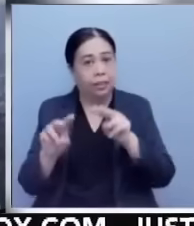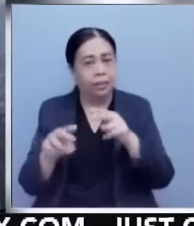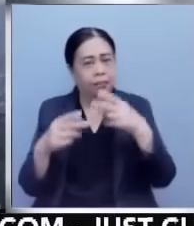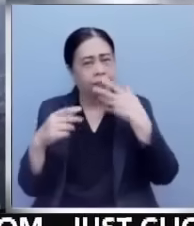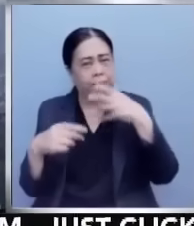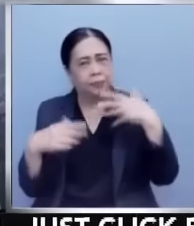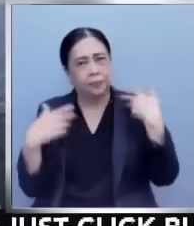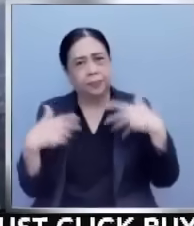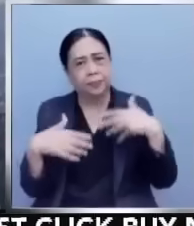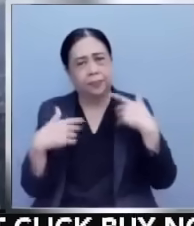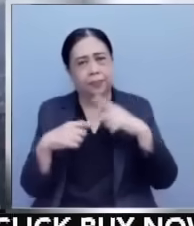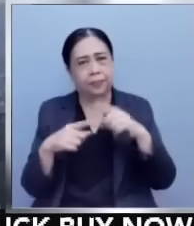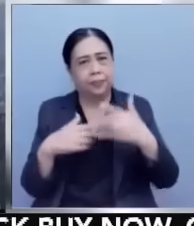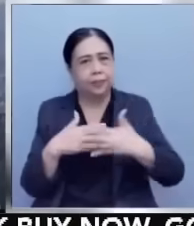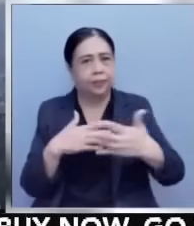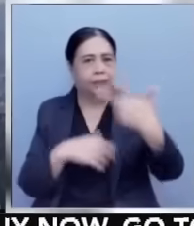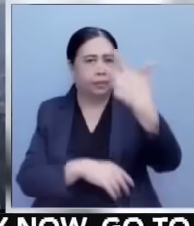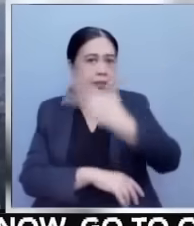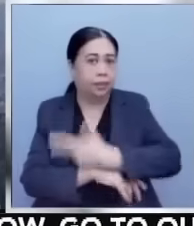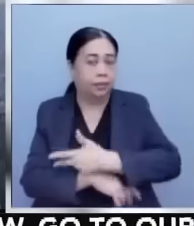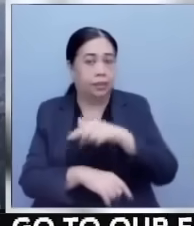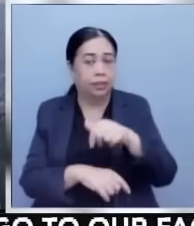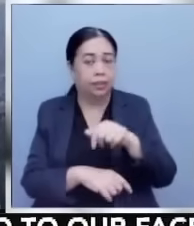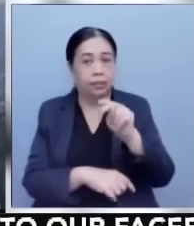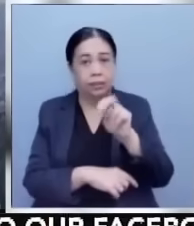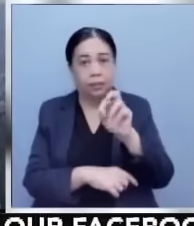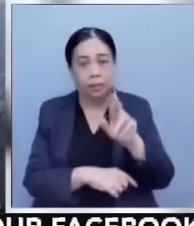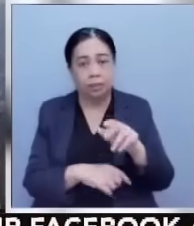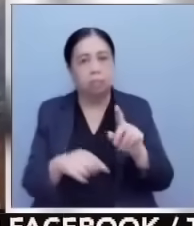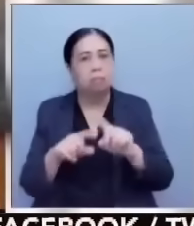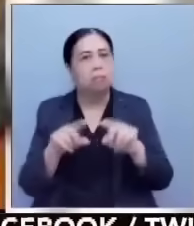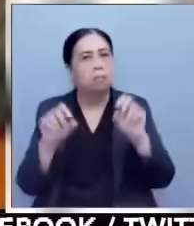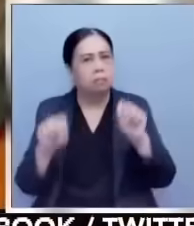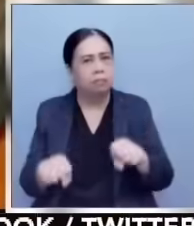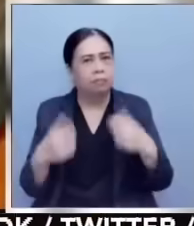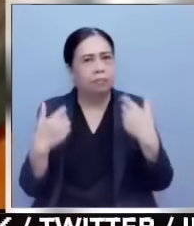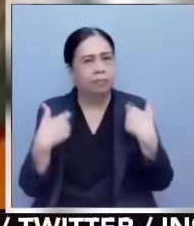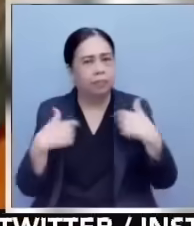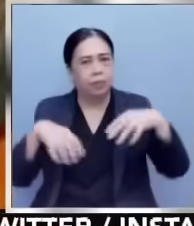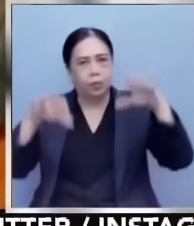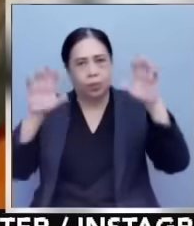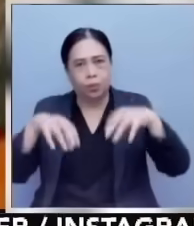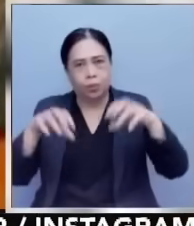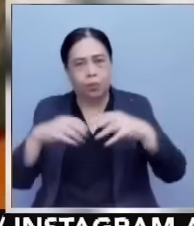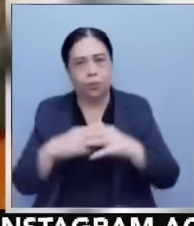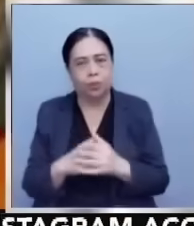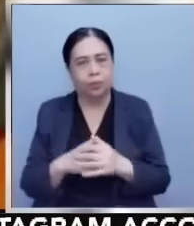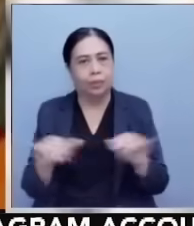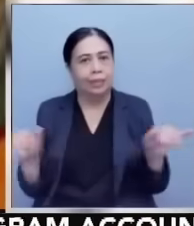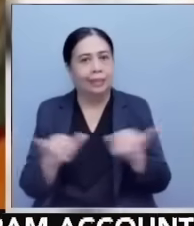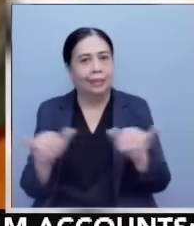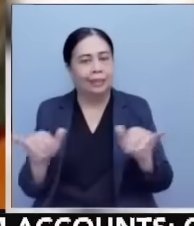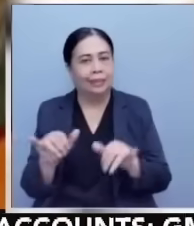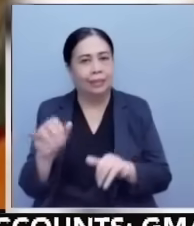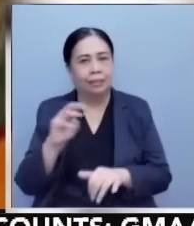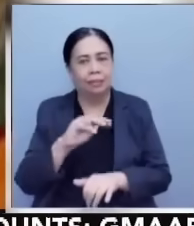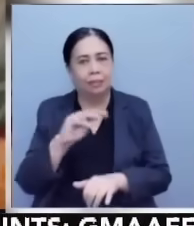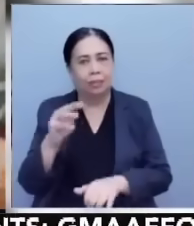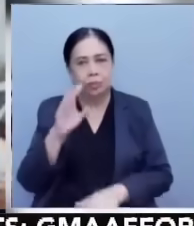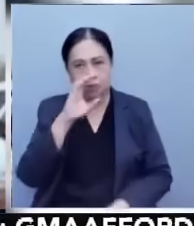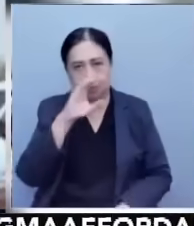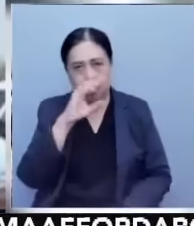panahon sa susunod na 3 araw sa Metro Manila, pero posible pa rin ang mga pag-ulan. Ganyan din sa Metro Cebu at